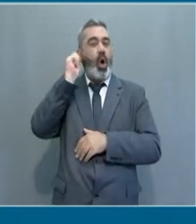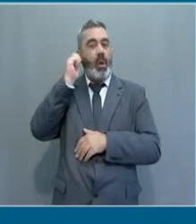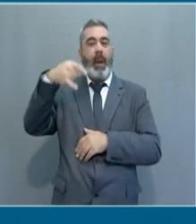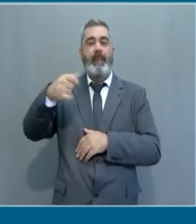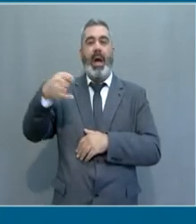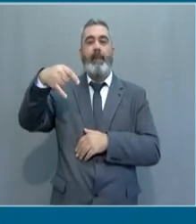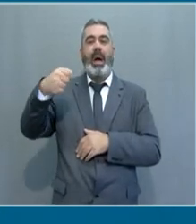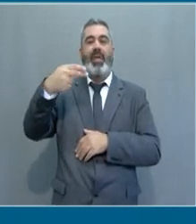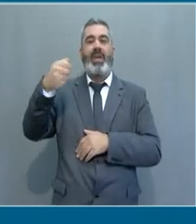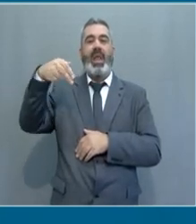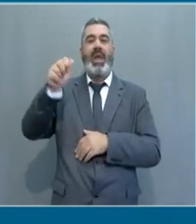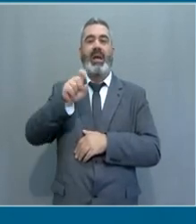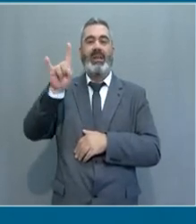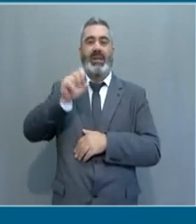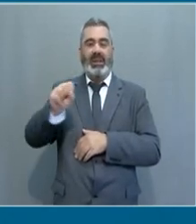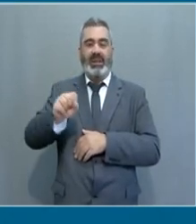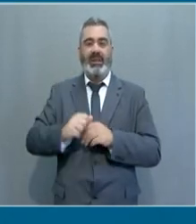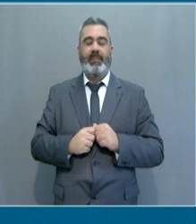Παπαθανάση.